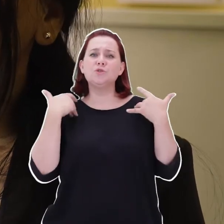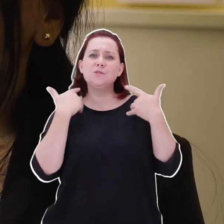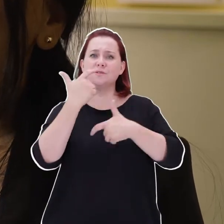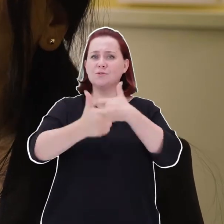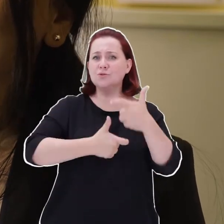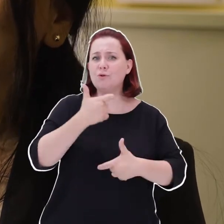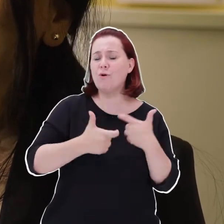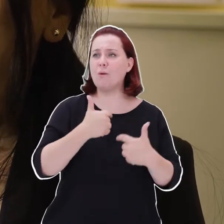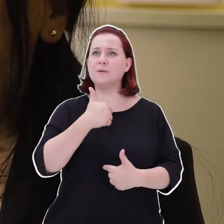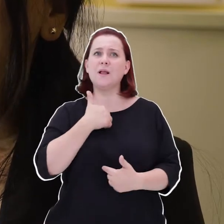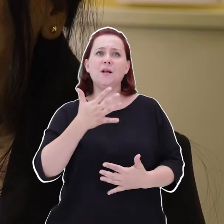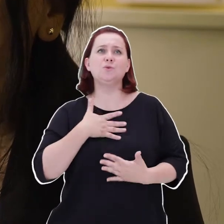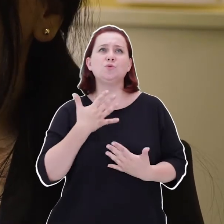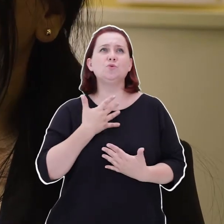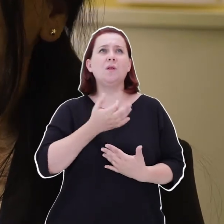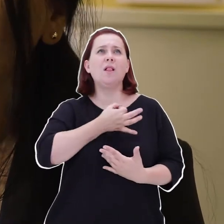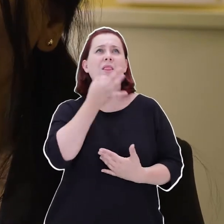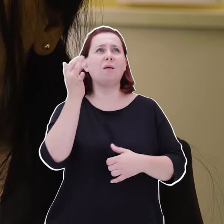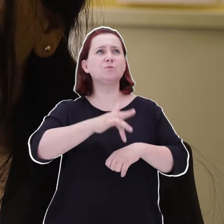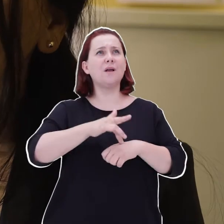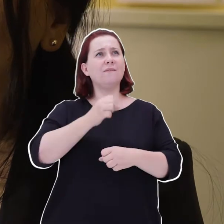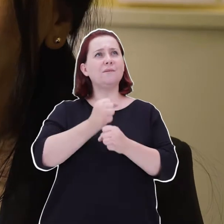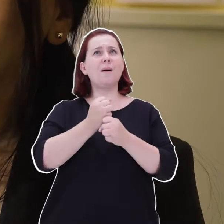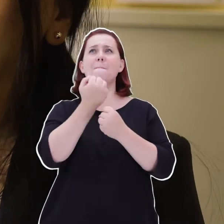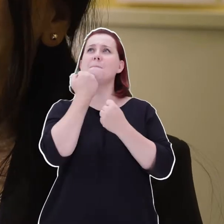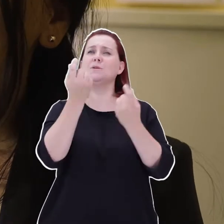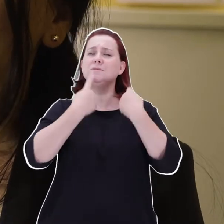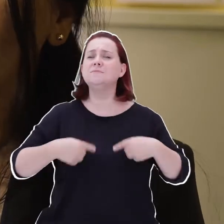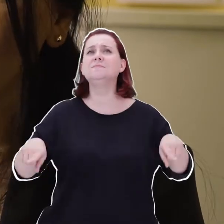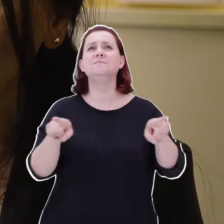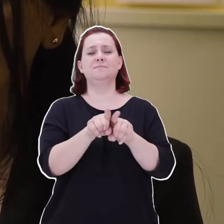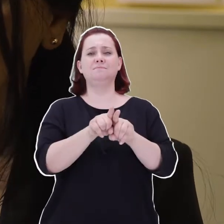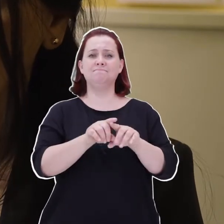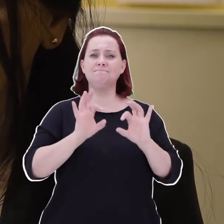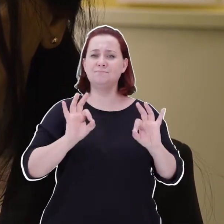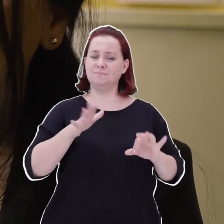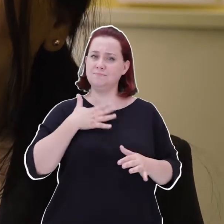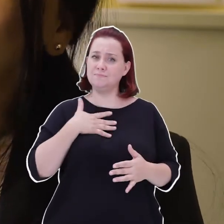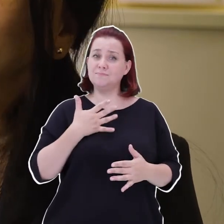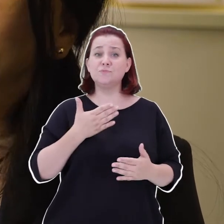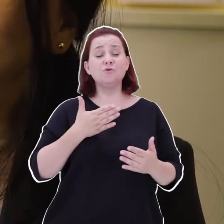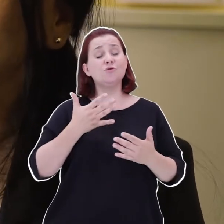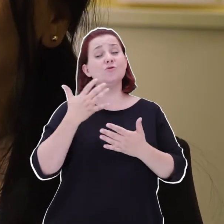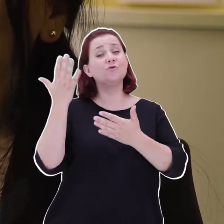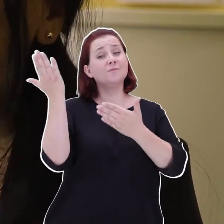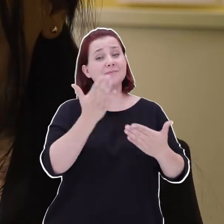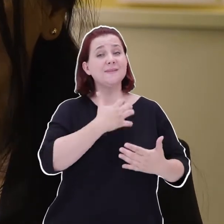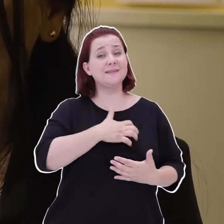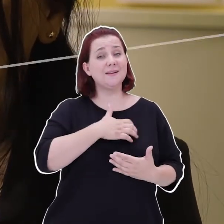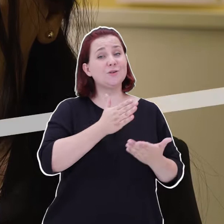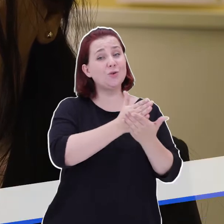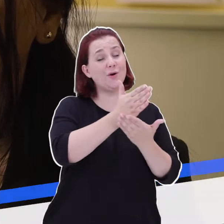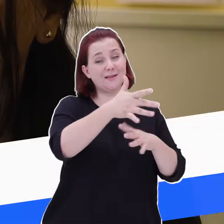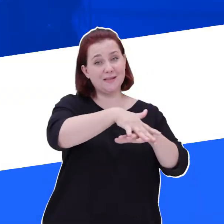by w swoim życiu zrobić, aby czuć się bardziej efektywne, bardziej spełnione na rynku pracy, to zapraszam serdecznie do